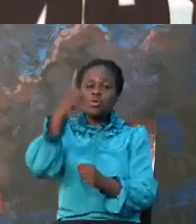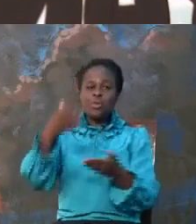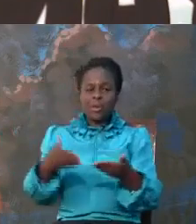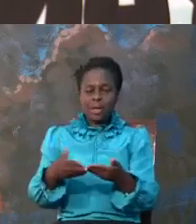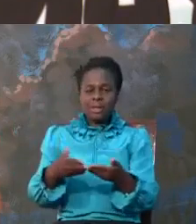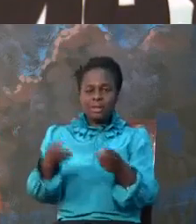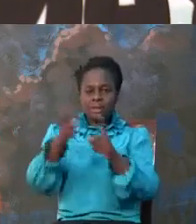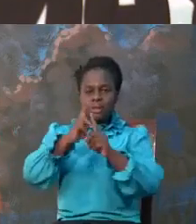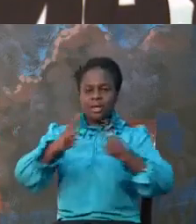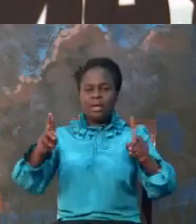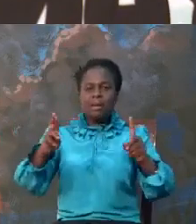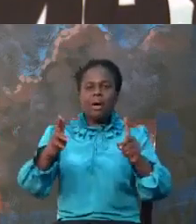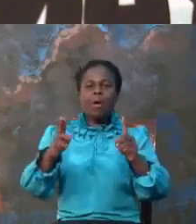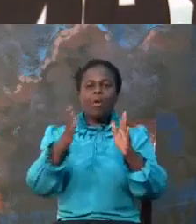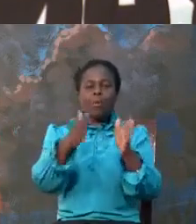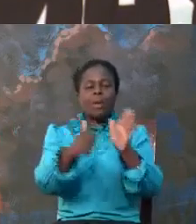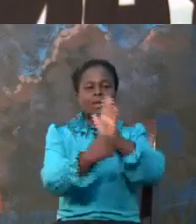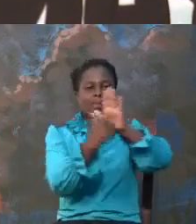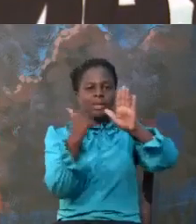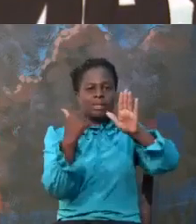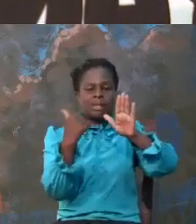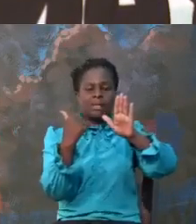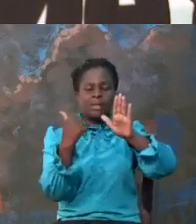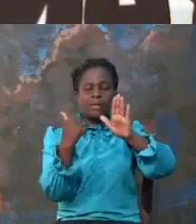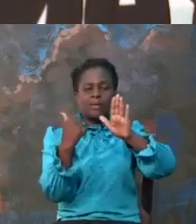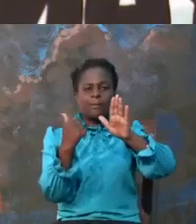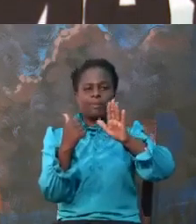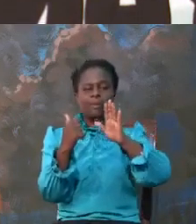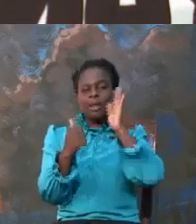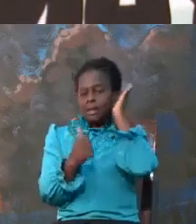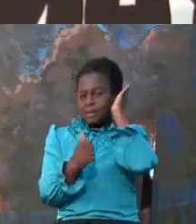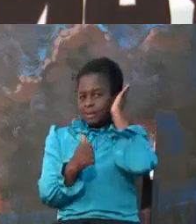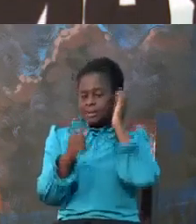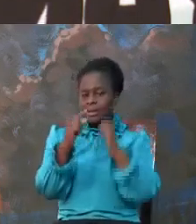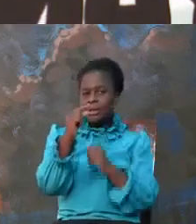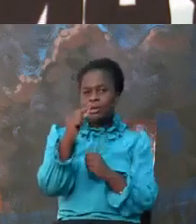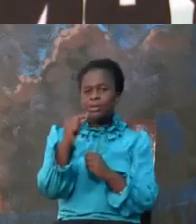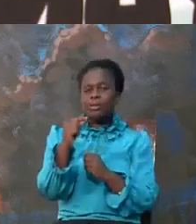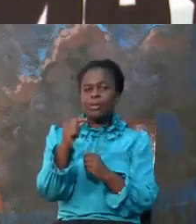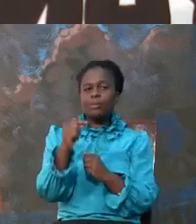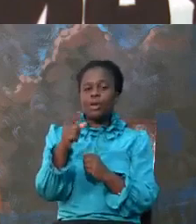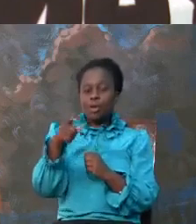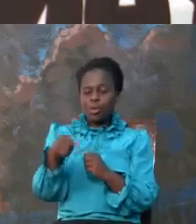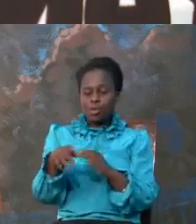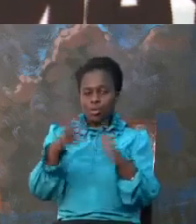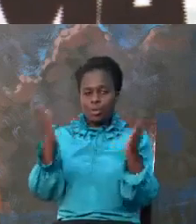rehema upande wa mashariki. Naomba sikiliza vidogo, sikiliza kidogo. Dunia ilipoumbwa